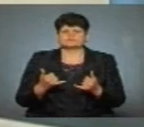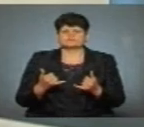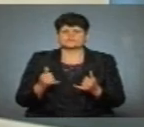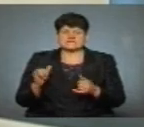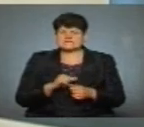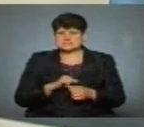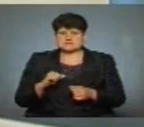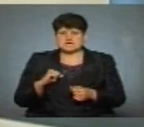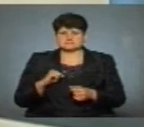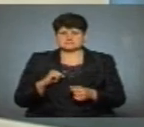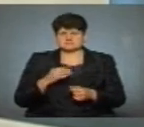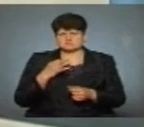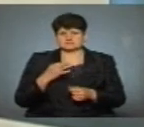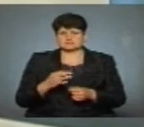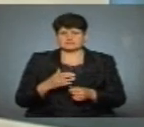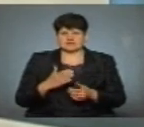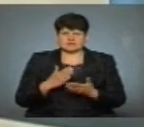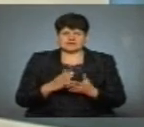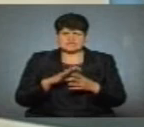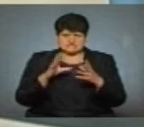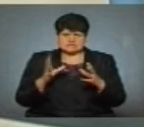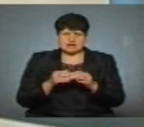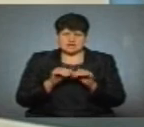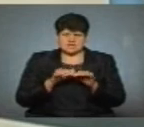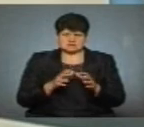і сам до себе сказати, що ось є загальна справа,